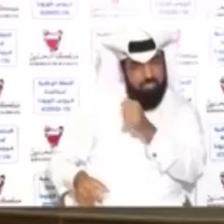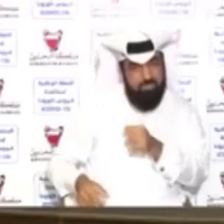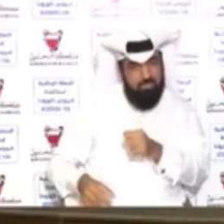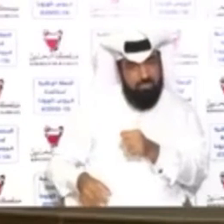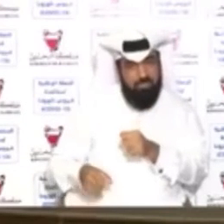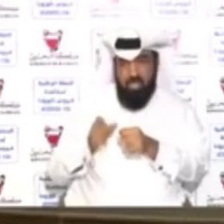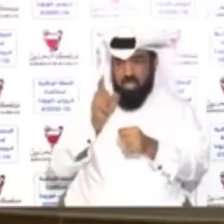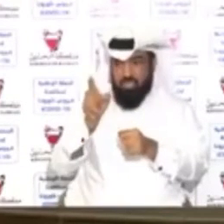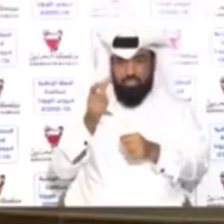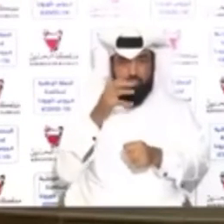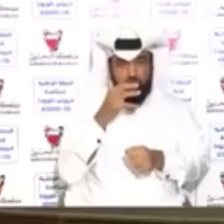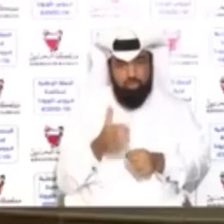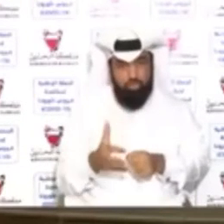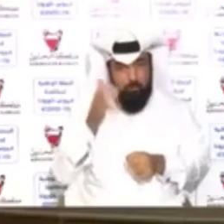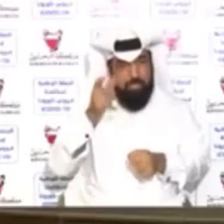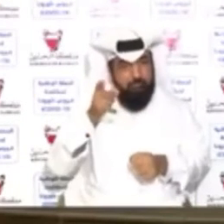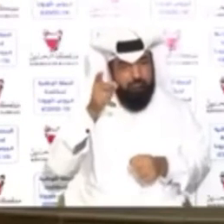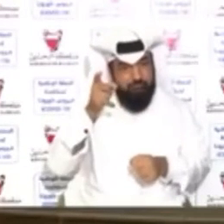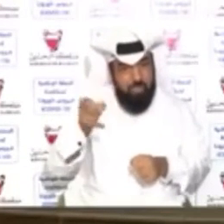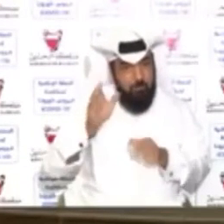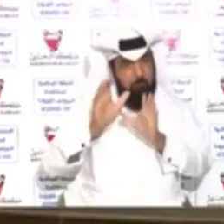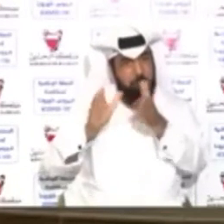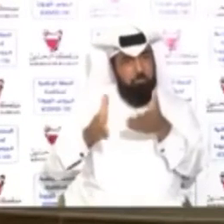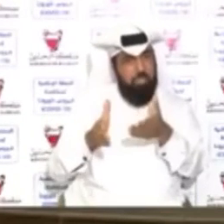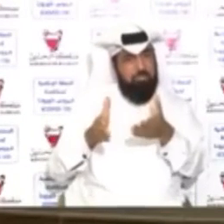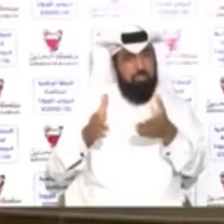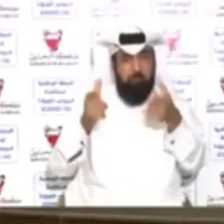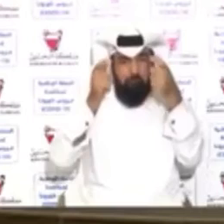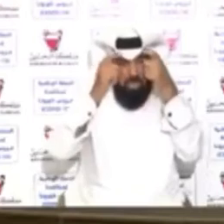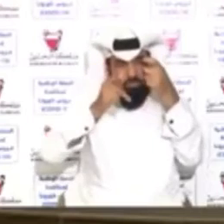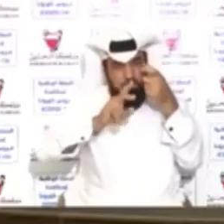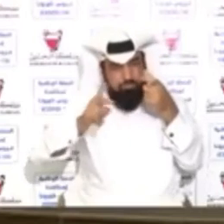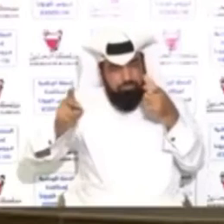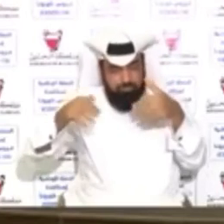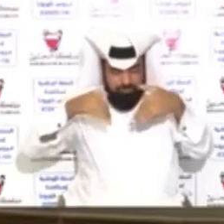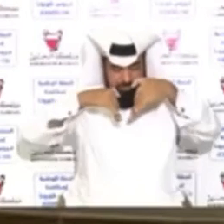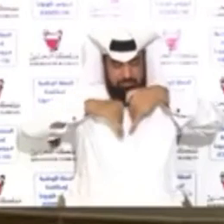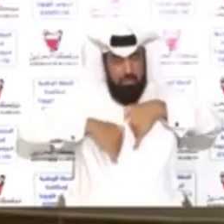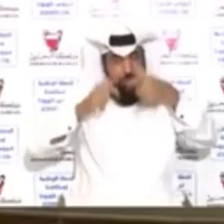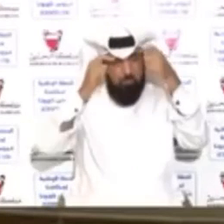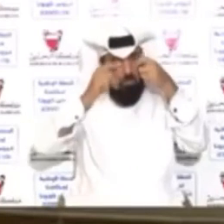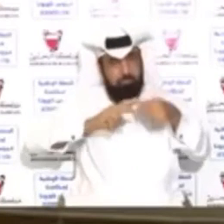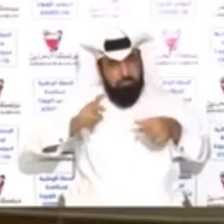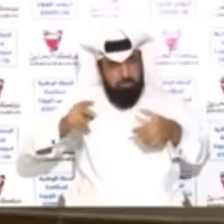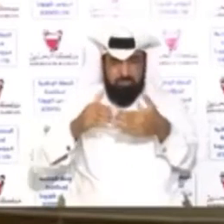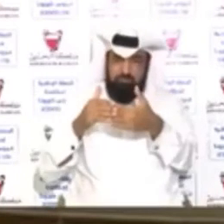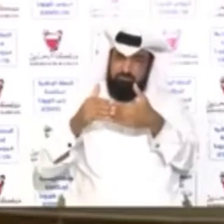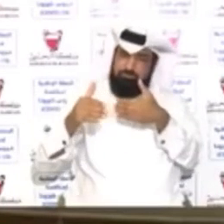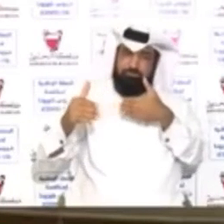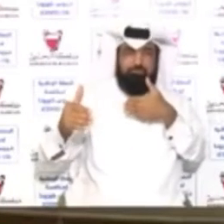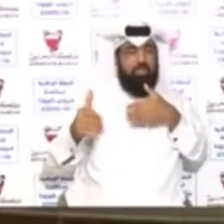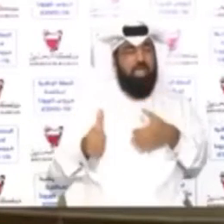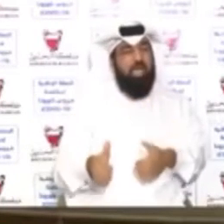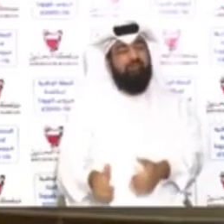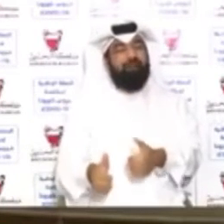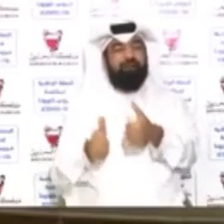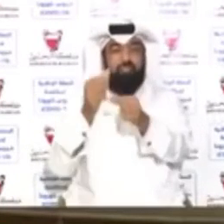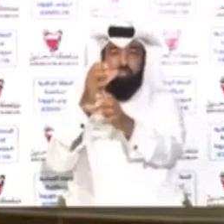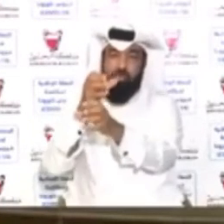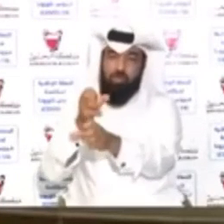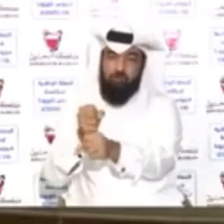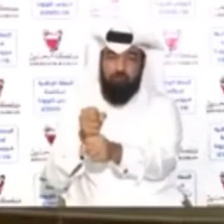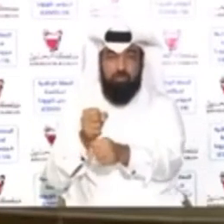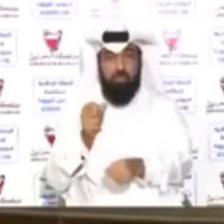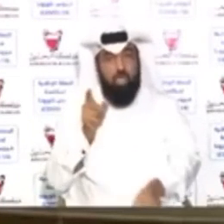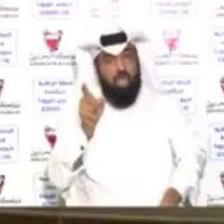من كبار السن المعرضين أكثر للخطر داخل إطار الأسرة الواحدة. إذا إحنا أحبائنا